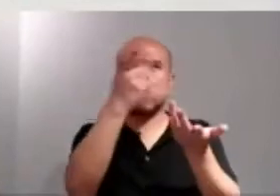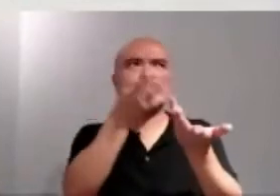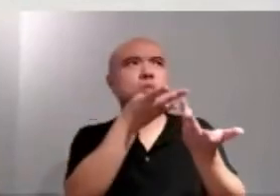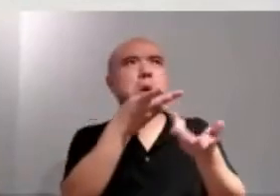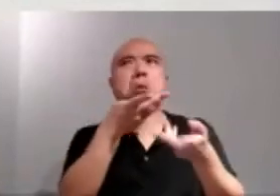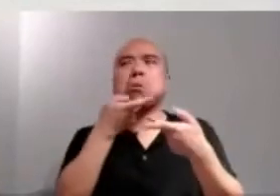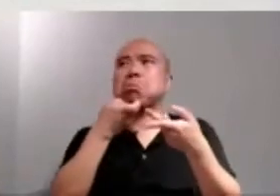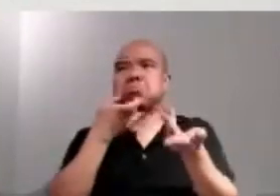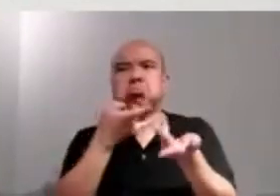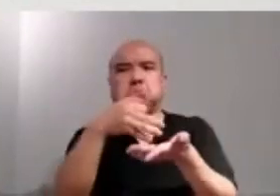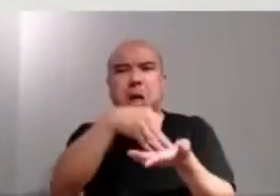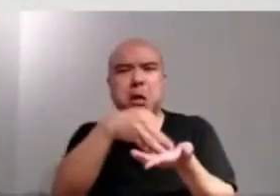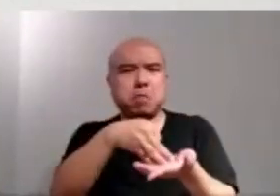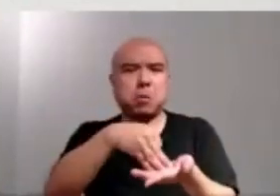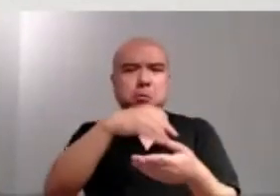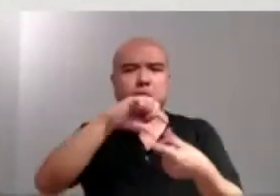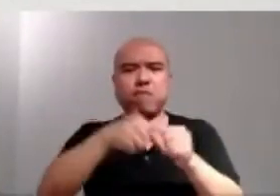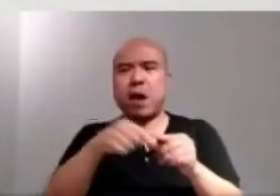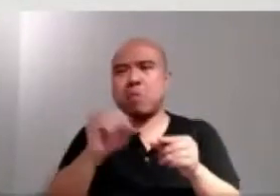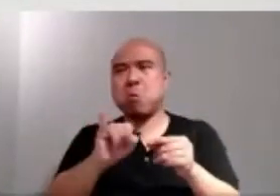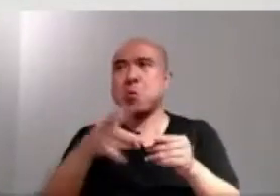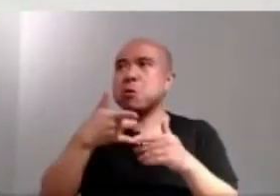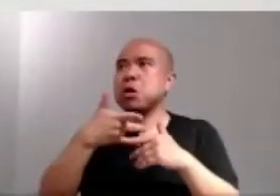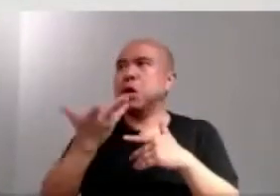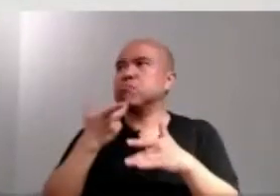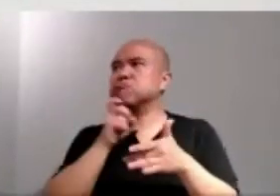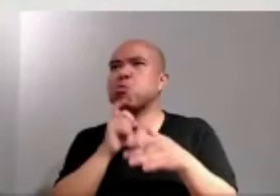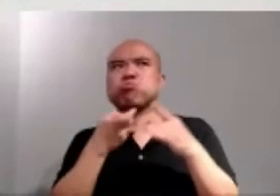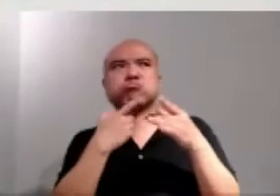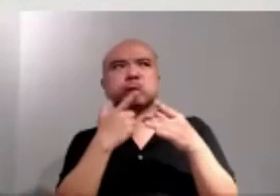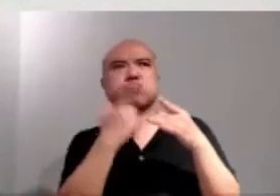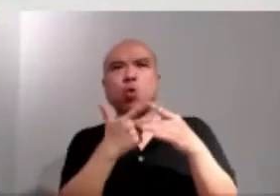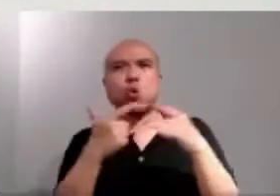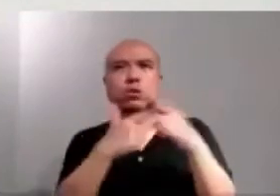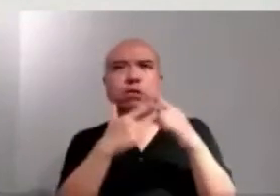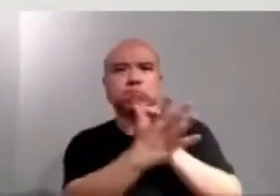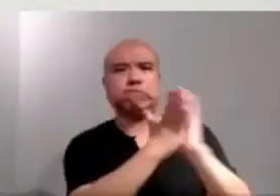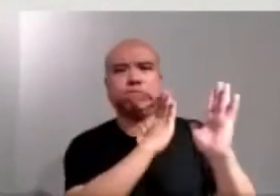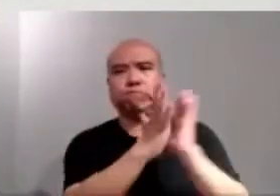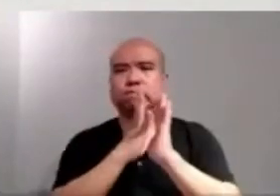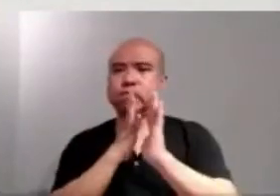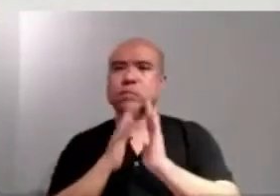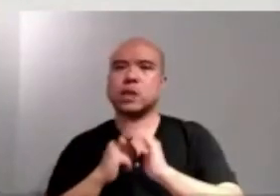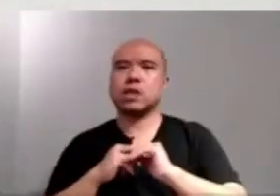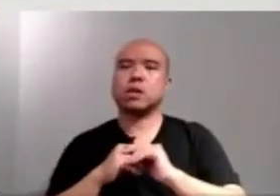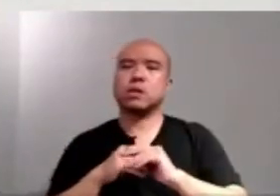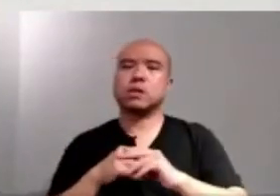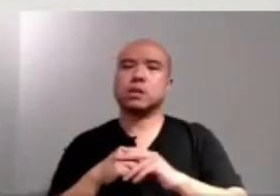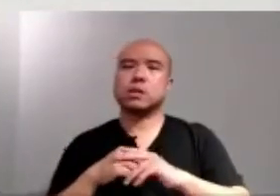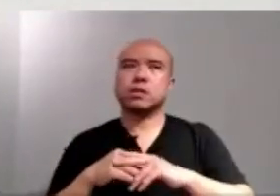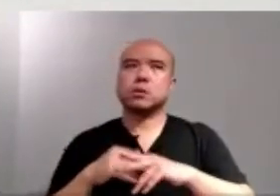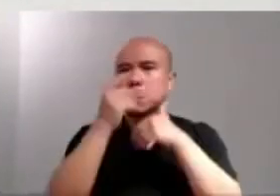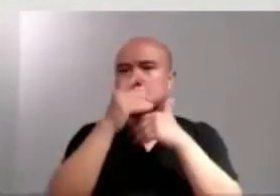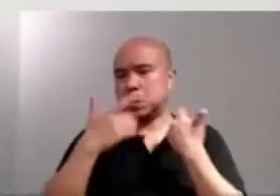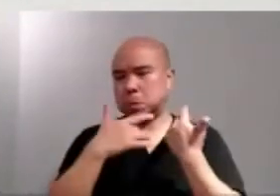排隊啊，冇一個正確嘅社交距離，咁樣其實會令到嗰個感染風險更加大。所以咧，我最近就聯絡咗好多地產發